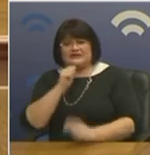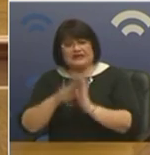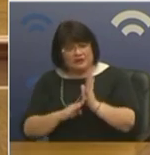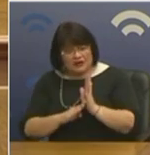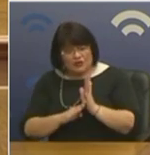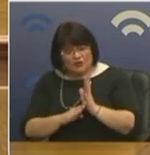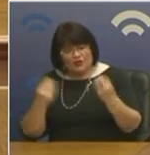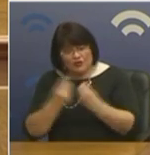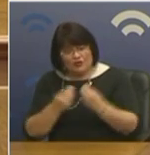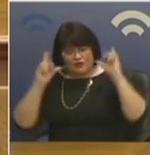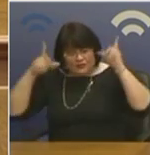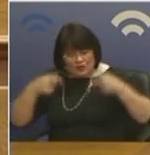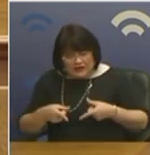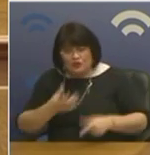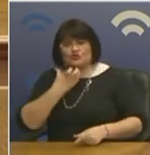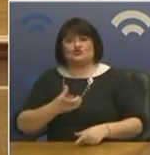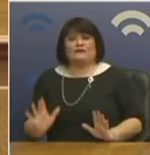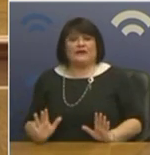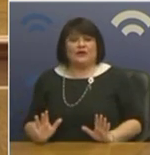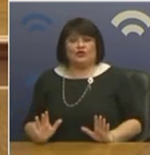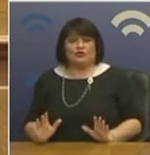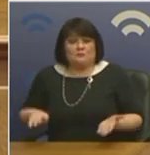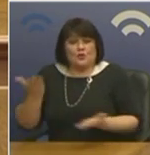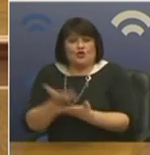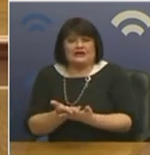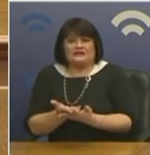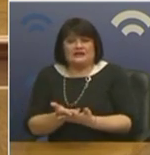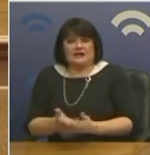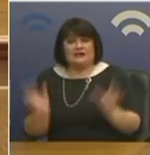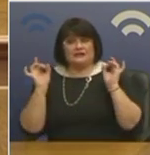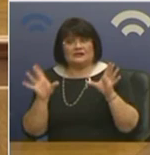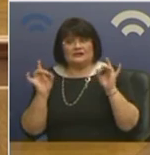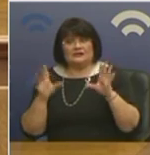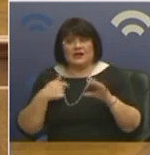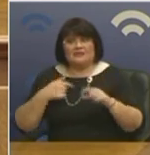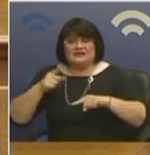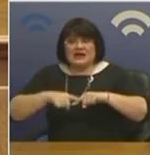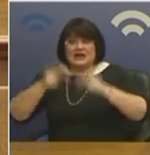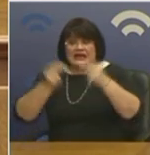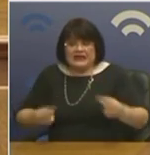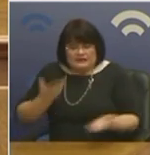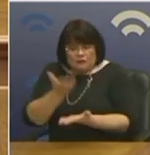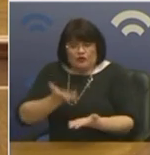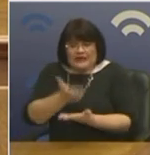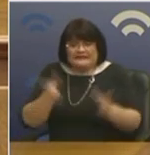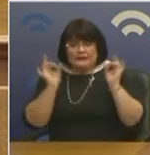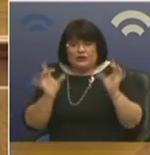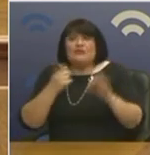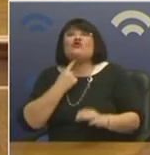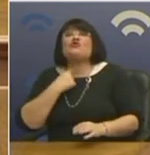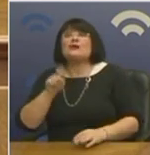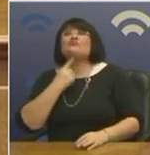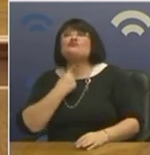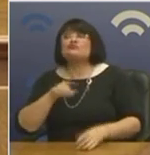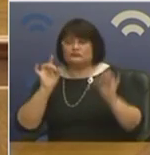αυτό? Πόσο, αν θέλετε, σοβαρό μπορεί να είναι αυτό ως πρόταση? Καμία πρόταση της ελληνικής λύσης δεν σας άρεσε? Μα καμία?